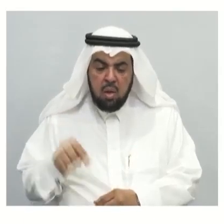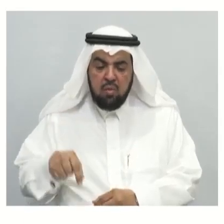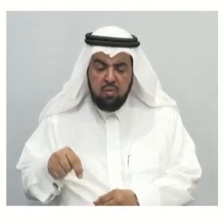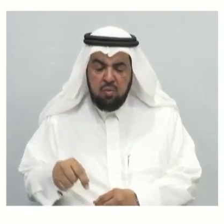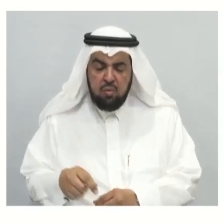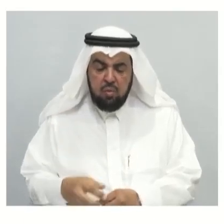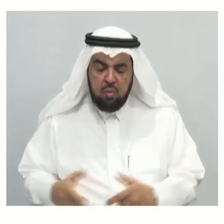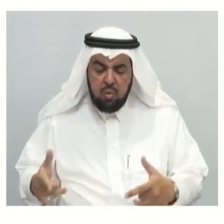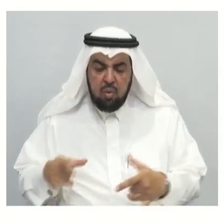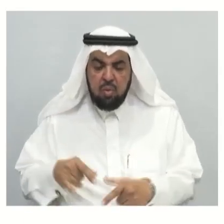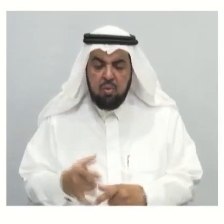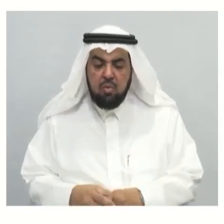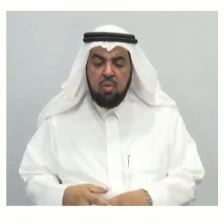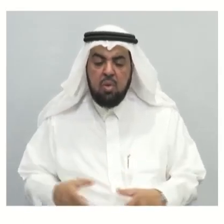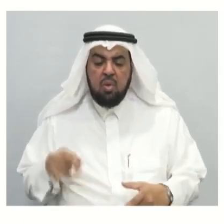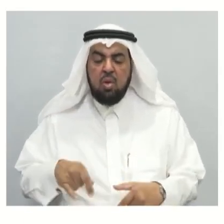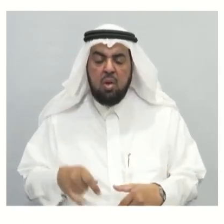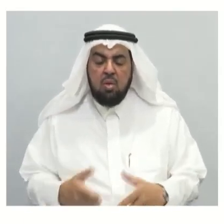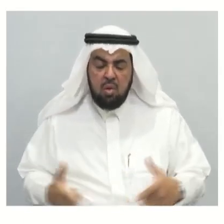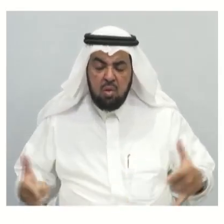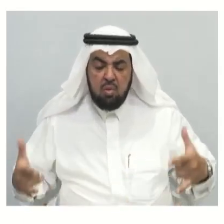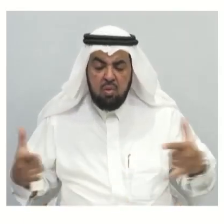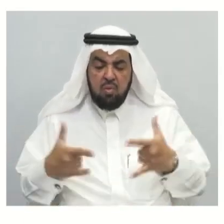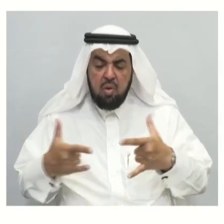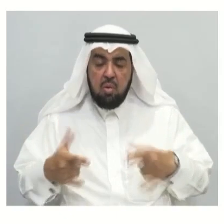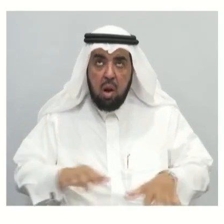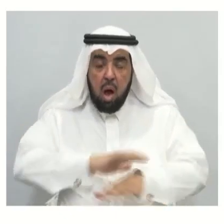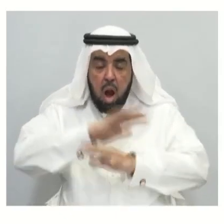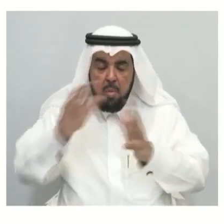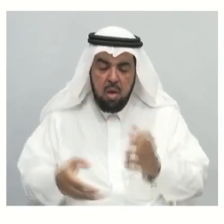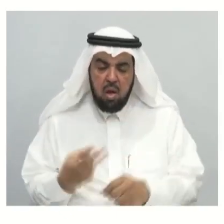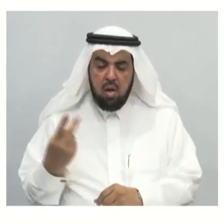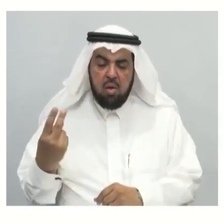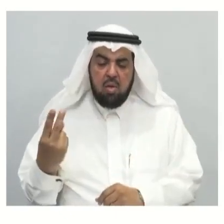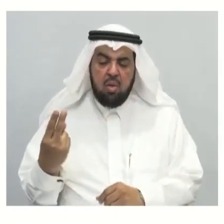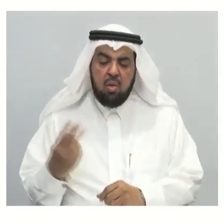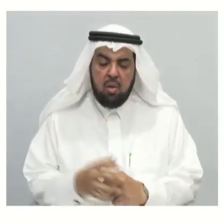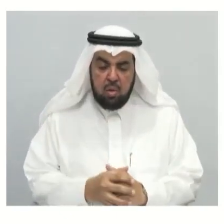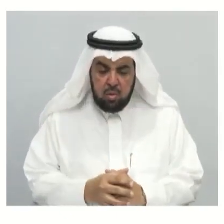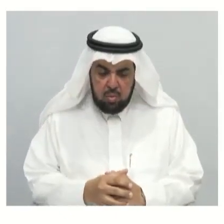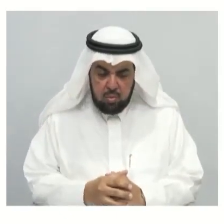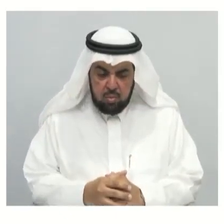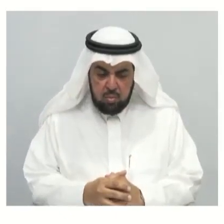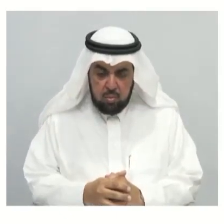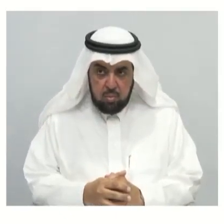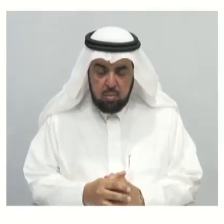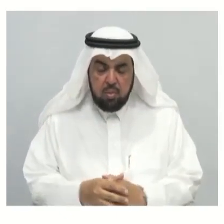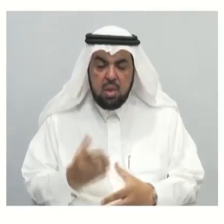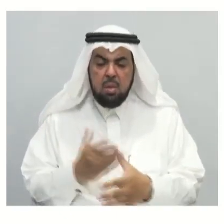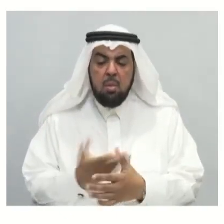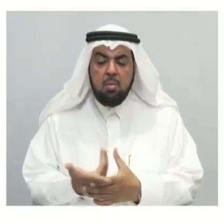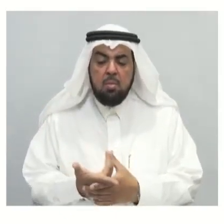الا متى بالتحديد الا اببان الحرب العالميه الثانيه لماذا